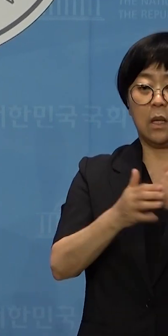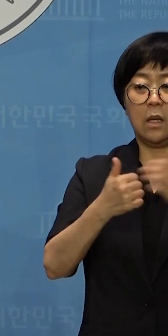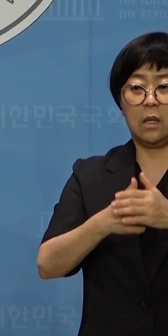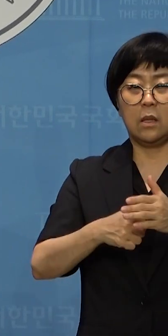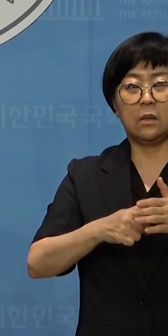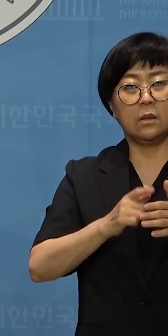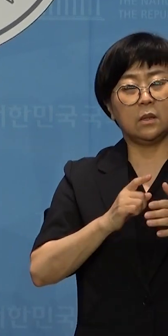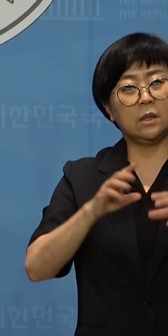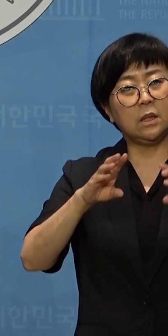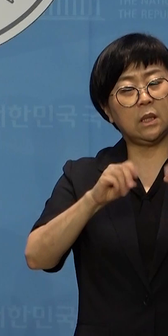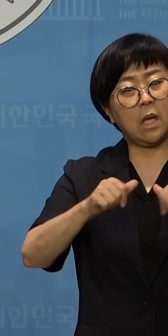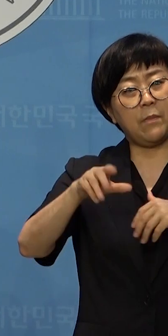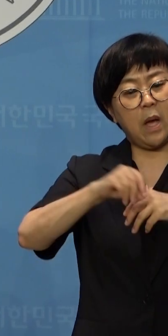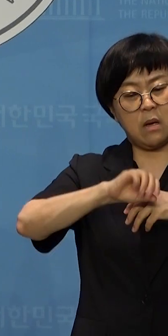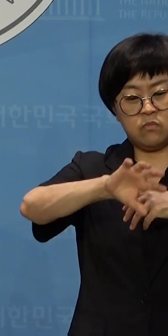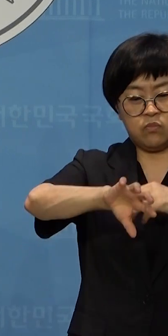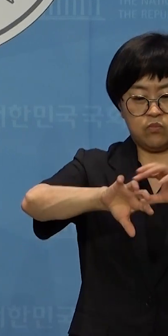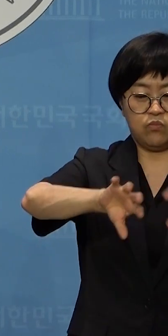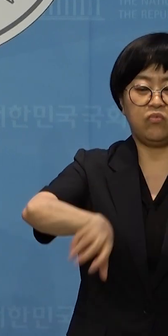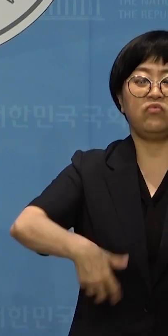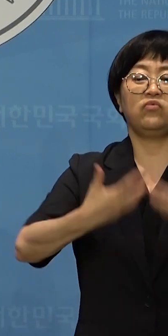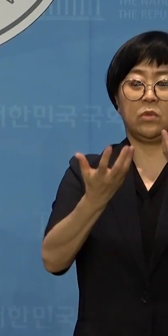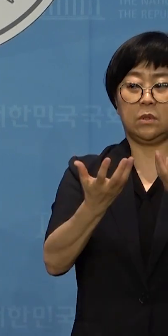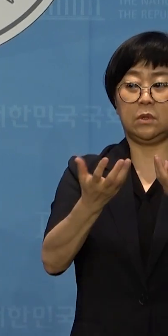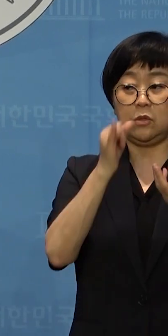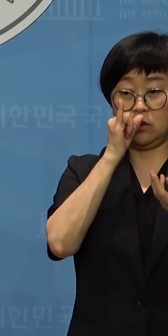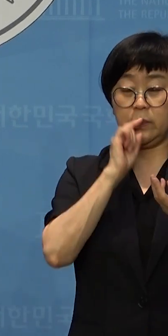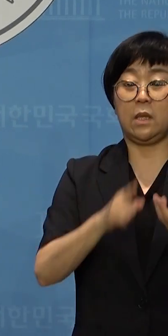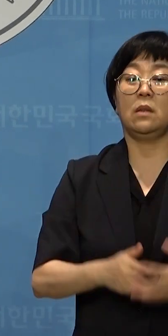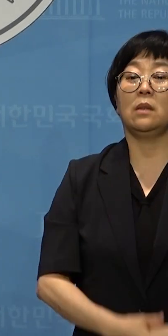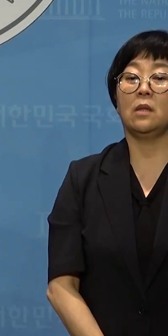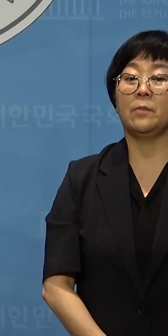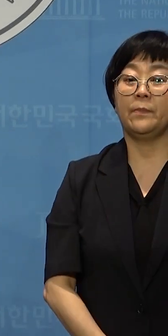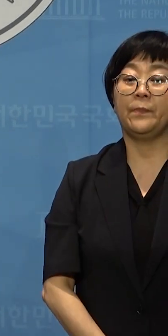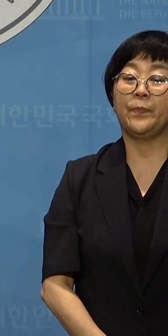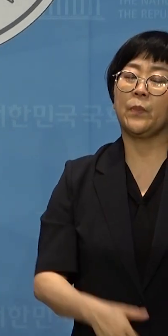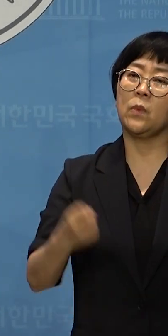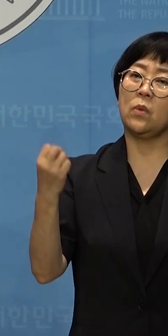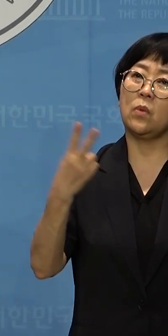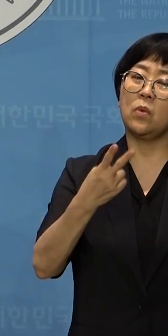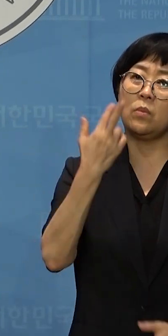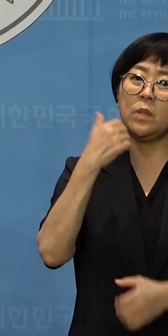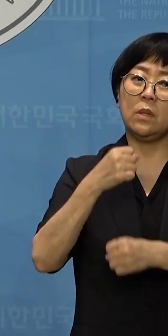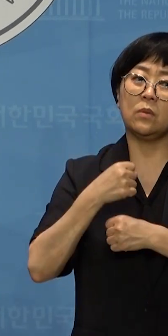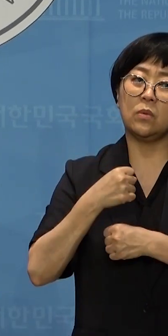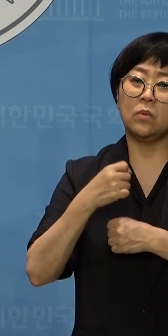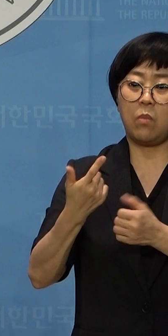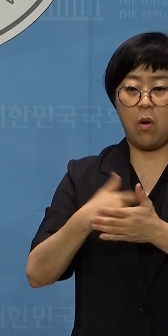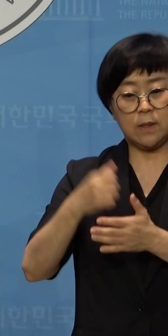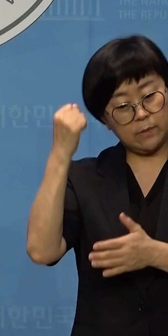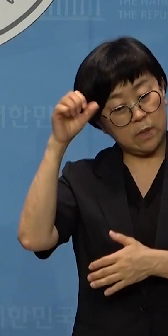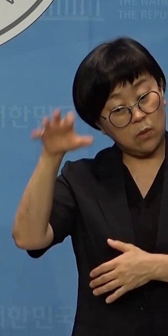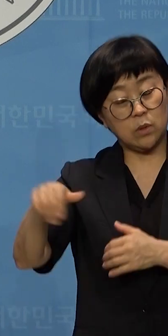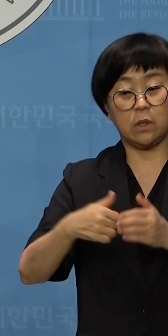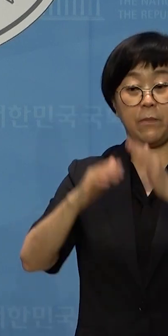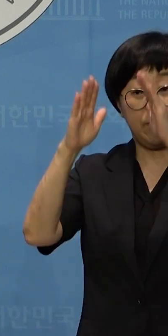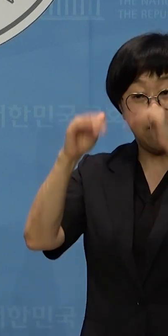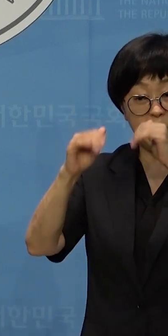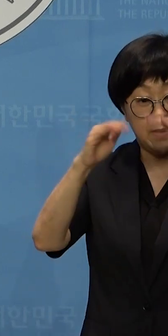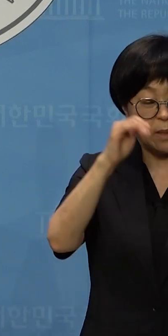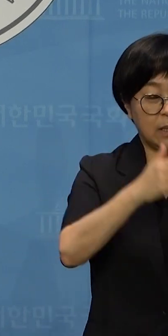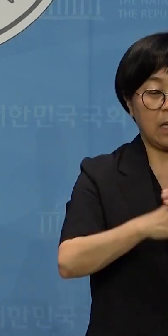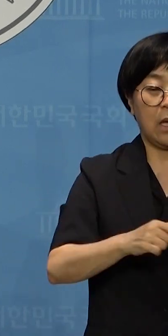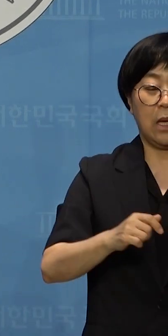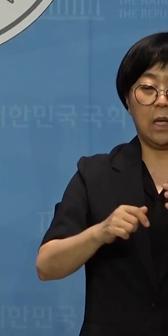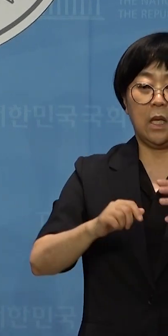흙이 뒤집혀서 올라왔을 가능성도 있습니다. 또한 일부 미국 간부 숙소들을 철거하는 과정에서